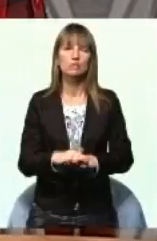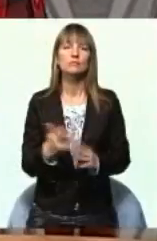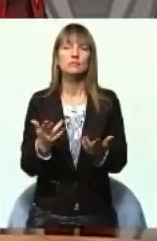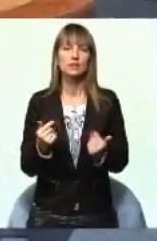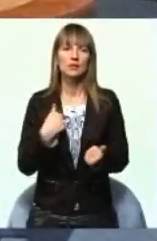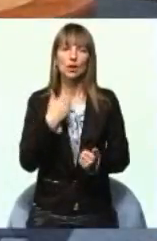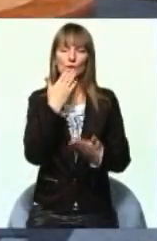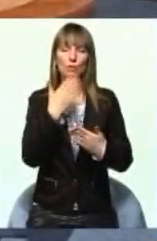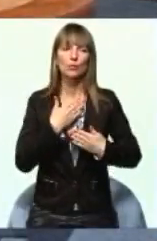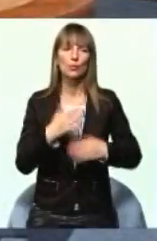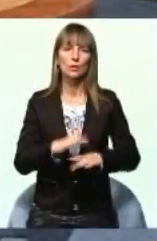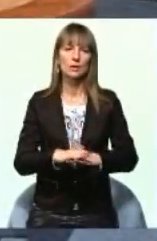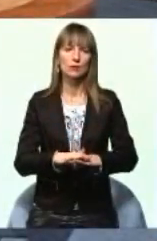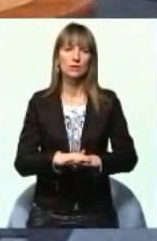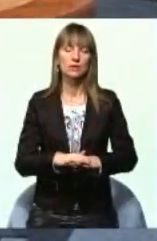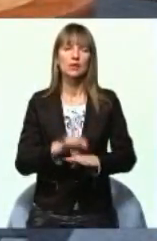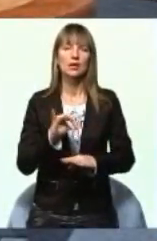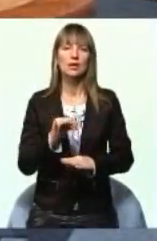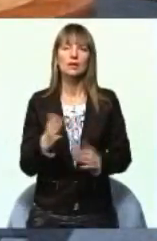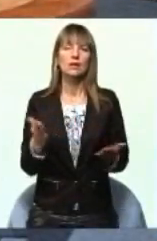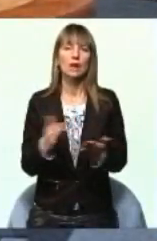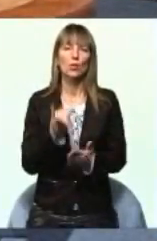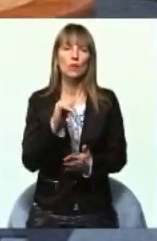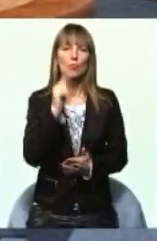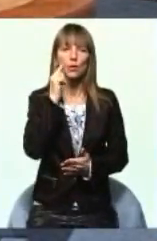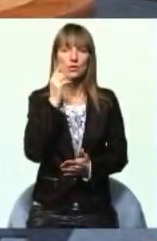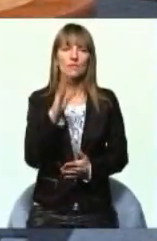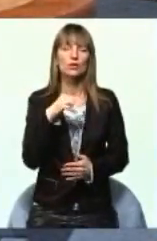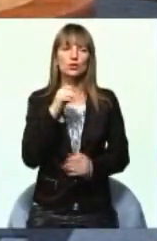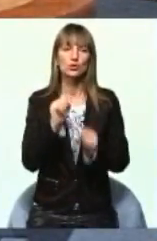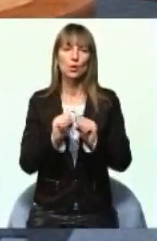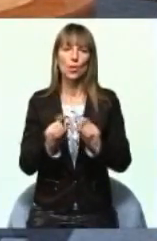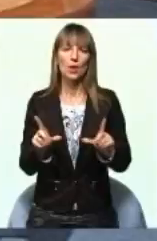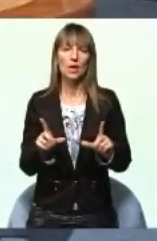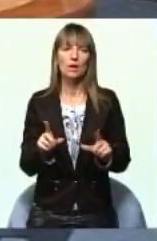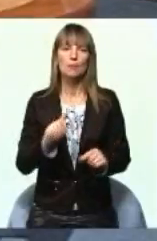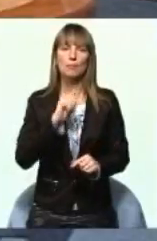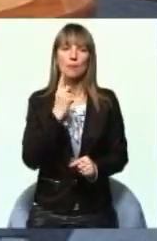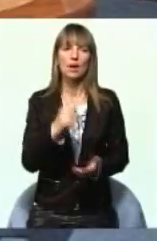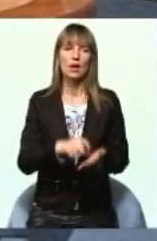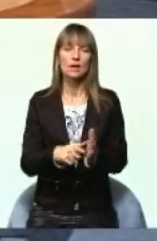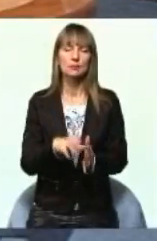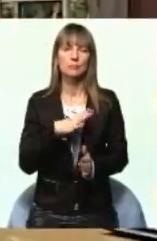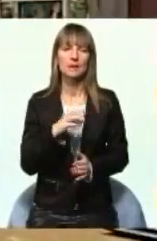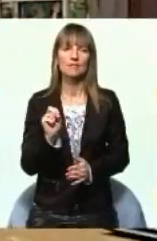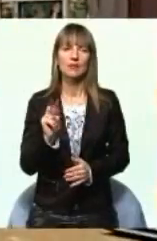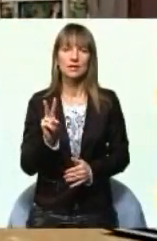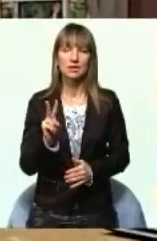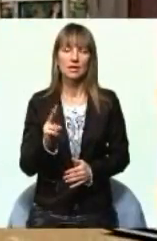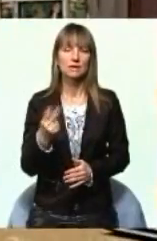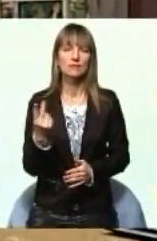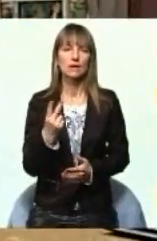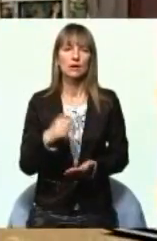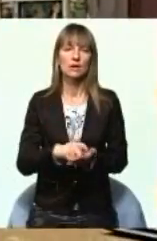Да, я люблю математику. И яка в тебе оцінка в школе? Як ти її? В первом классе было 12, во